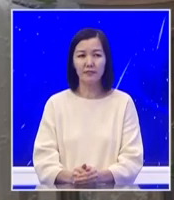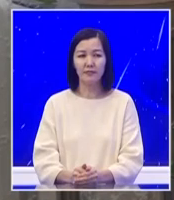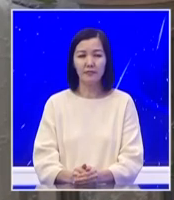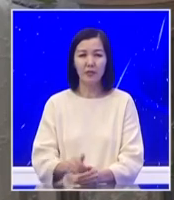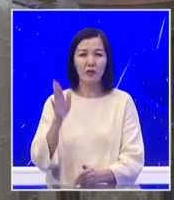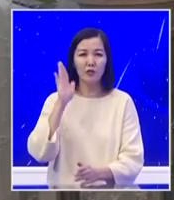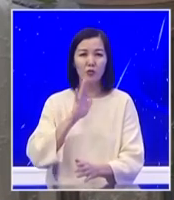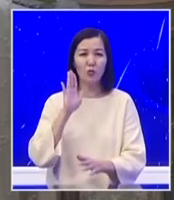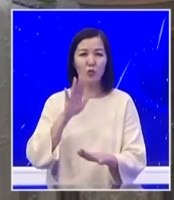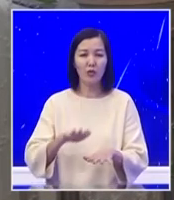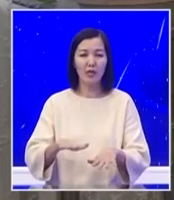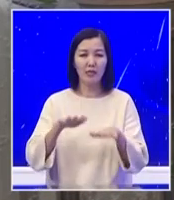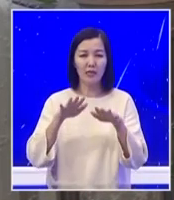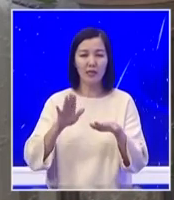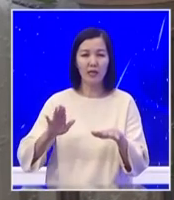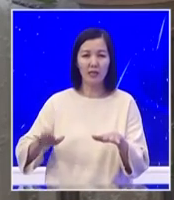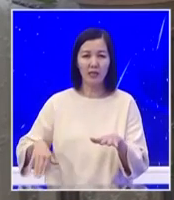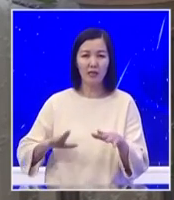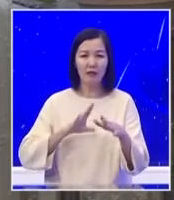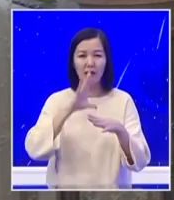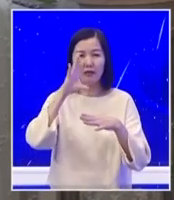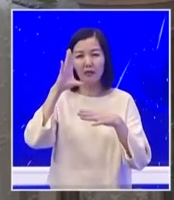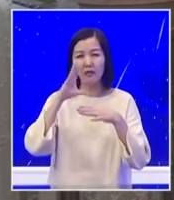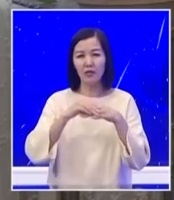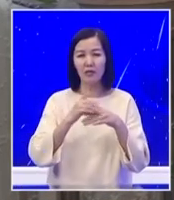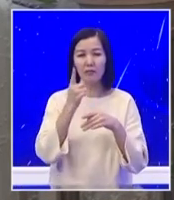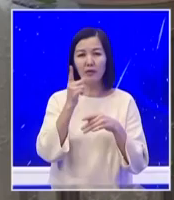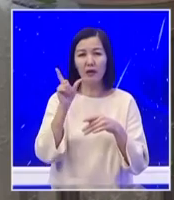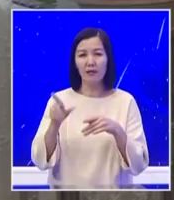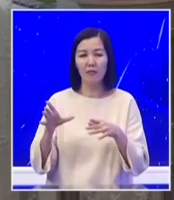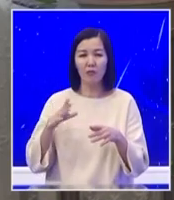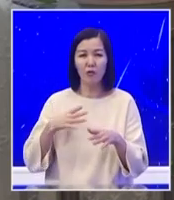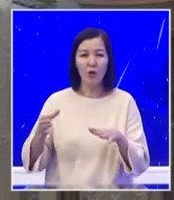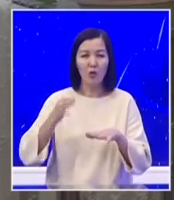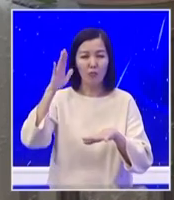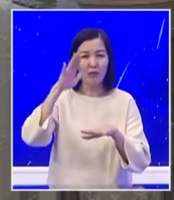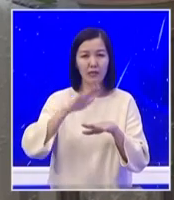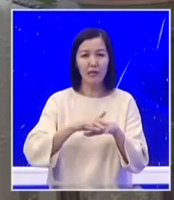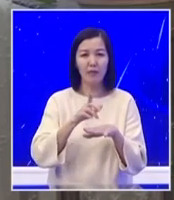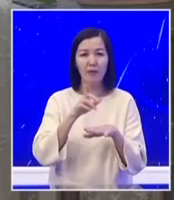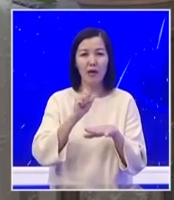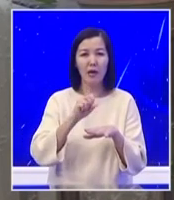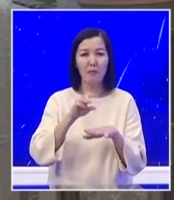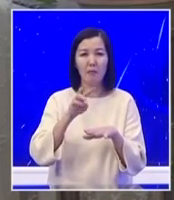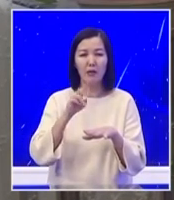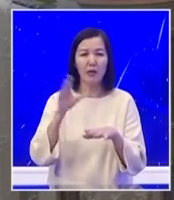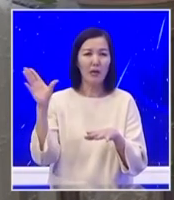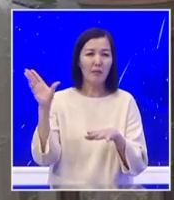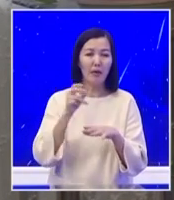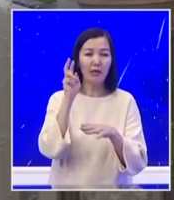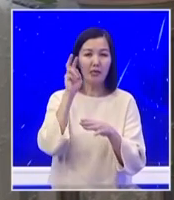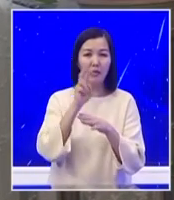Су тасқыннан соң біздің жанымызда күні-түні болған бір адам болды. Ол Амандық Ғаббасұлы еді. Ол кісіге кез келген уақытта